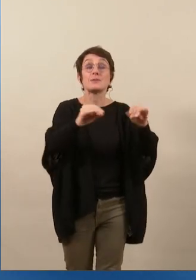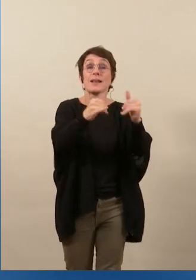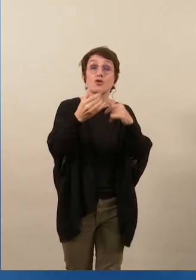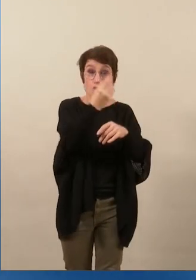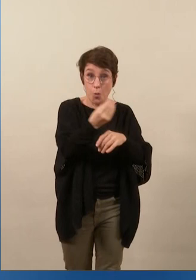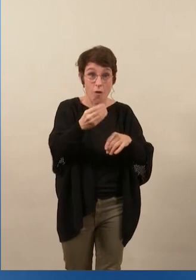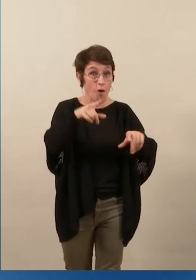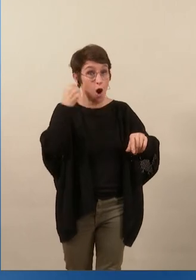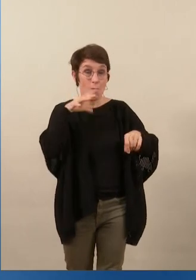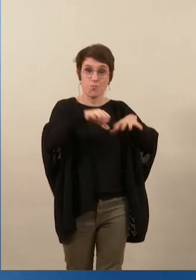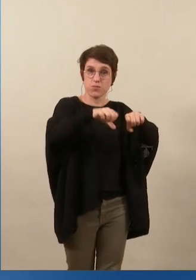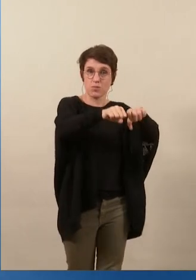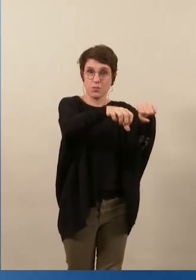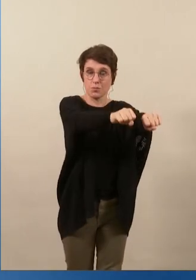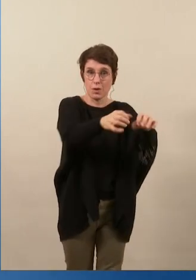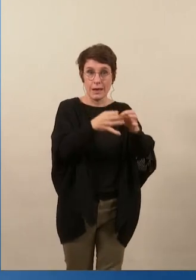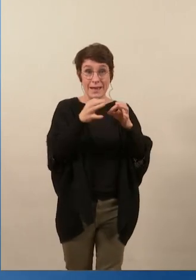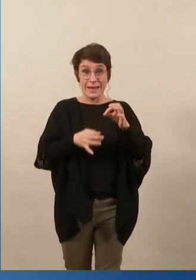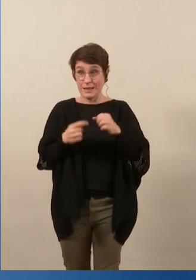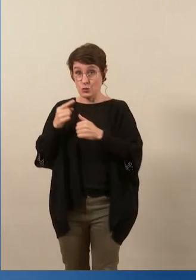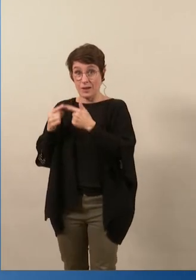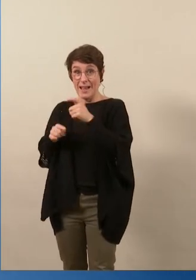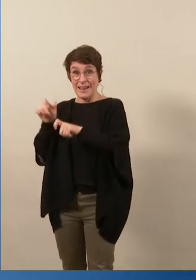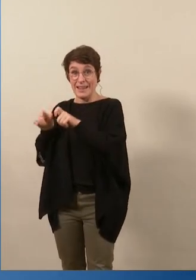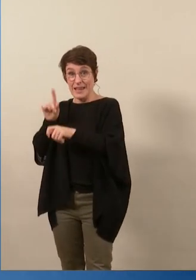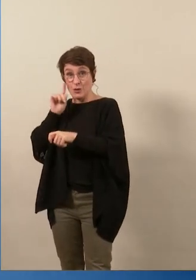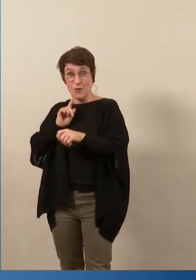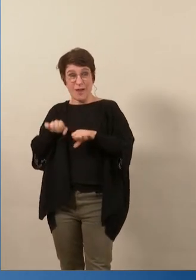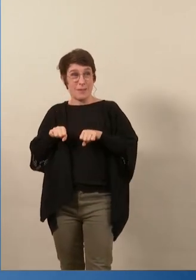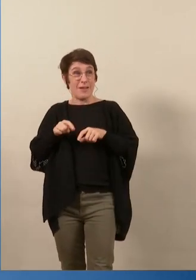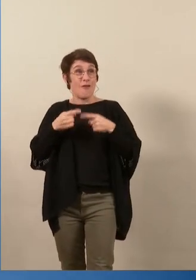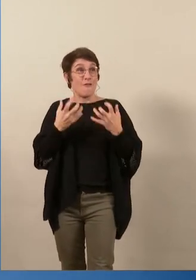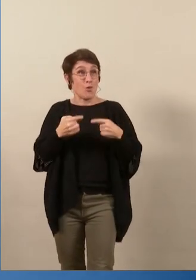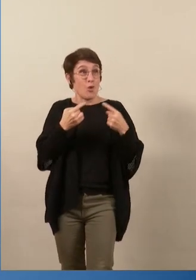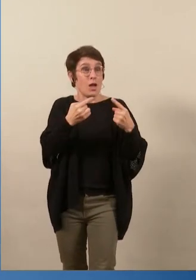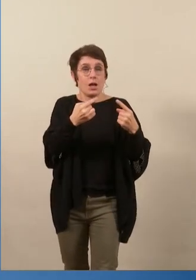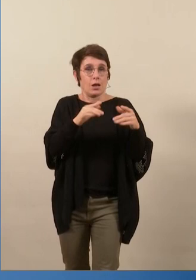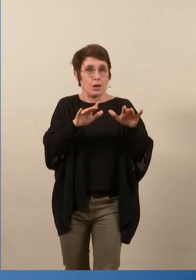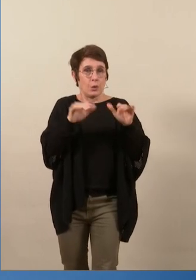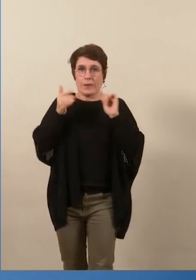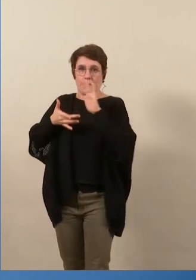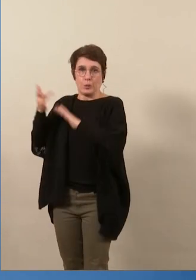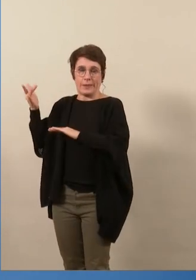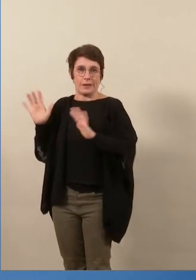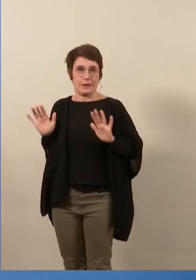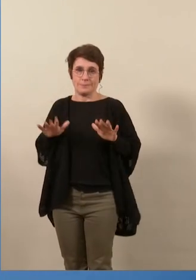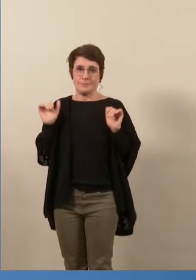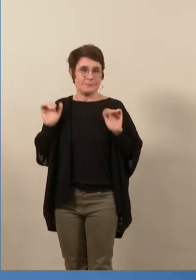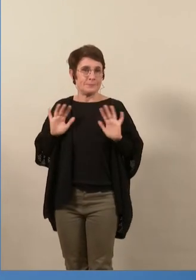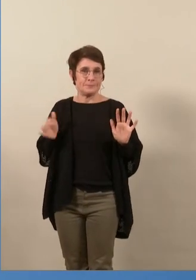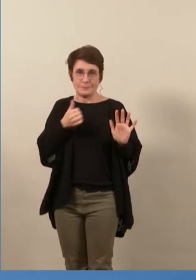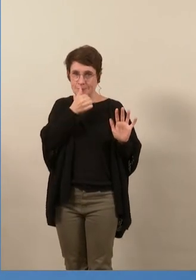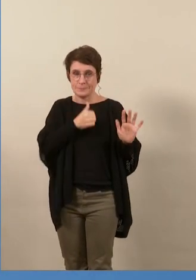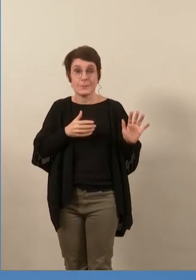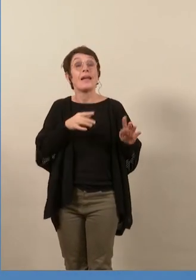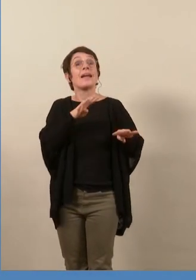pour conséquence malheureuse de faire fuir les quelques femmes du quartier qui souhaiteraient s'y rendre et s'y installer avec leurs enfants dans ce quartier comme